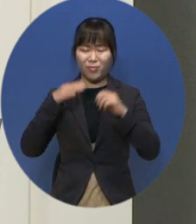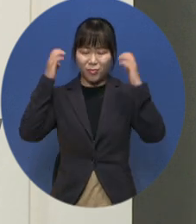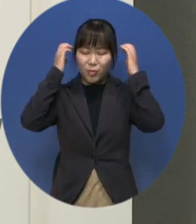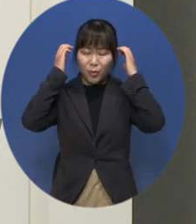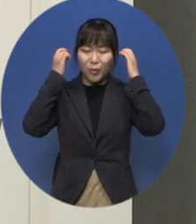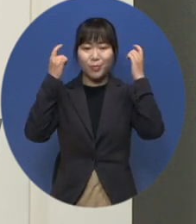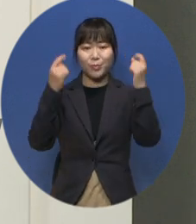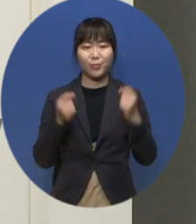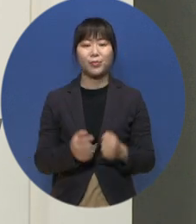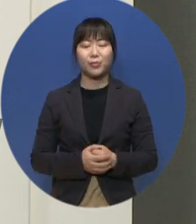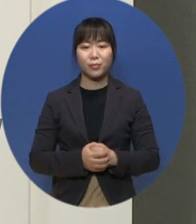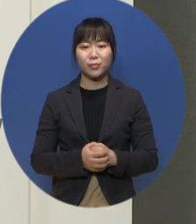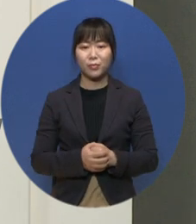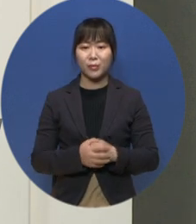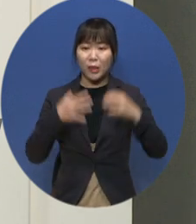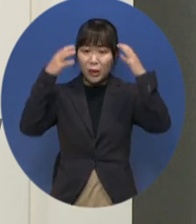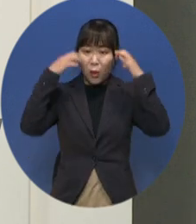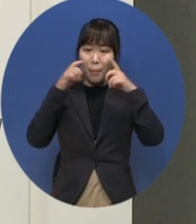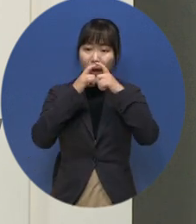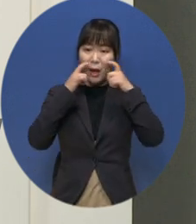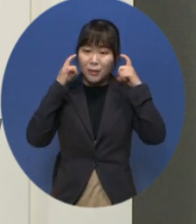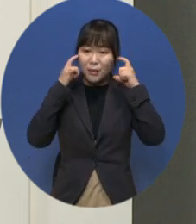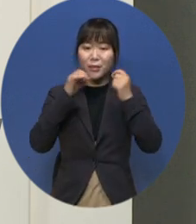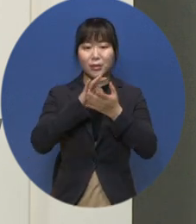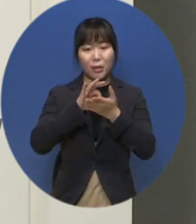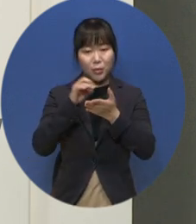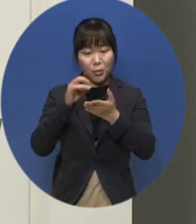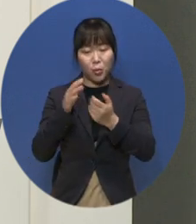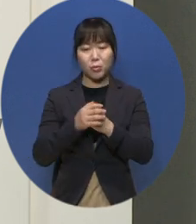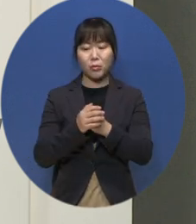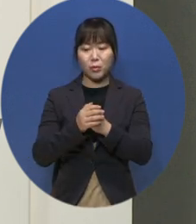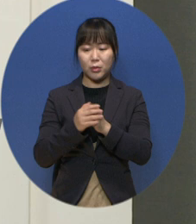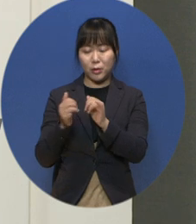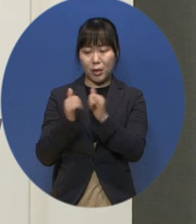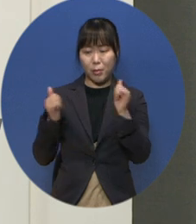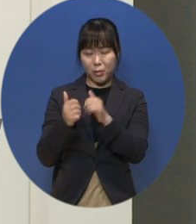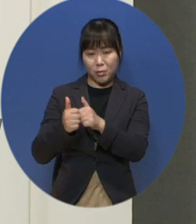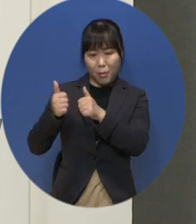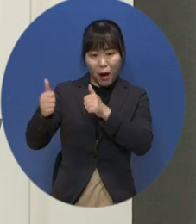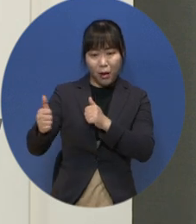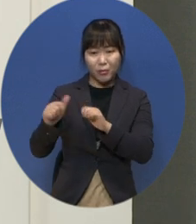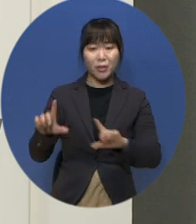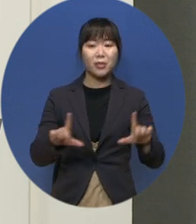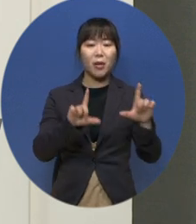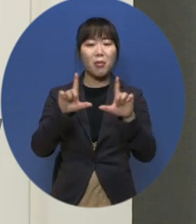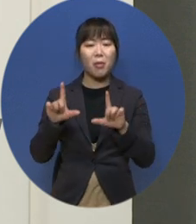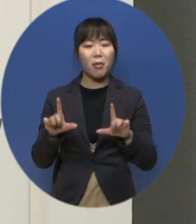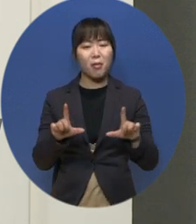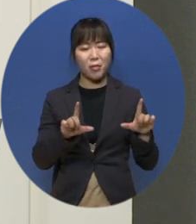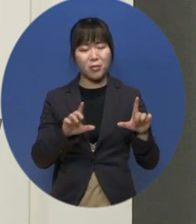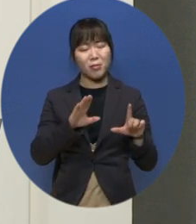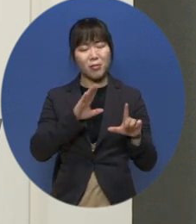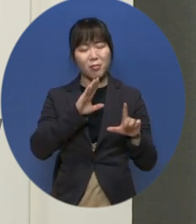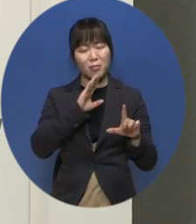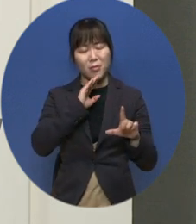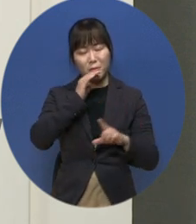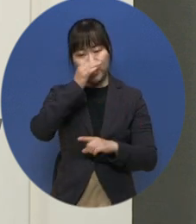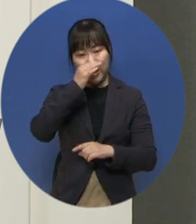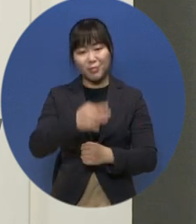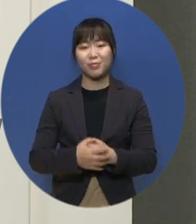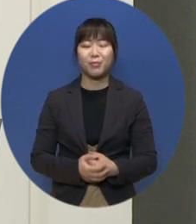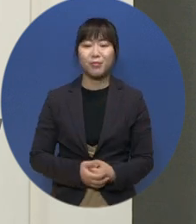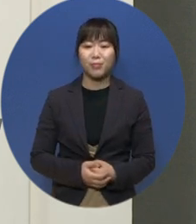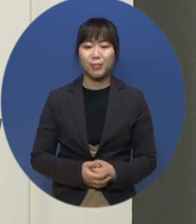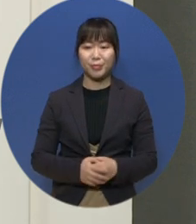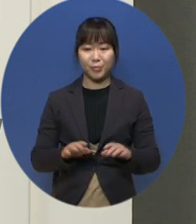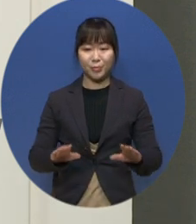있습니다. 이 더위에 마스크도 써야 하고 거리 두기도 해야 하고 참 힘든 세상이 돼버렸습니다.